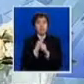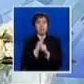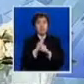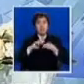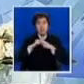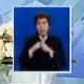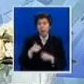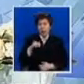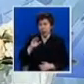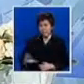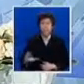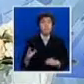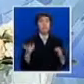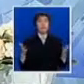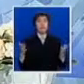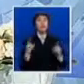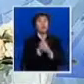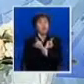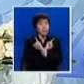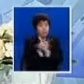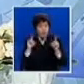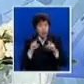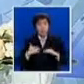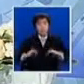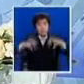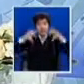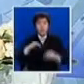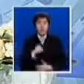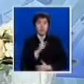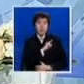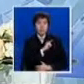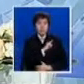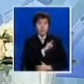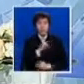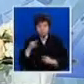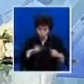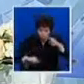ชุมนุมเพียงแต่ว่ารัฐบาลมีหน้าที่ดูแลรักษาความสงบเรียบร้อยของบ้านเมือง